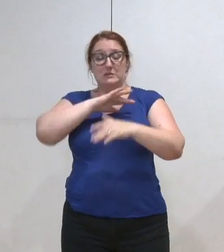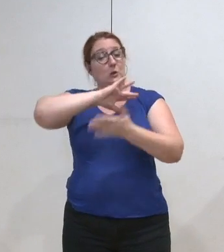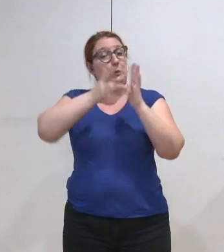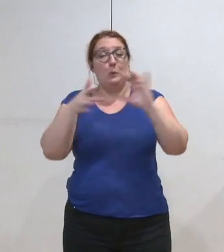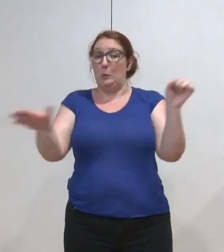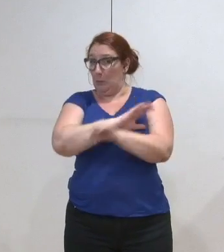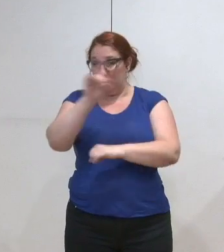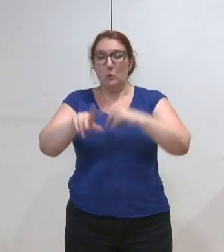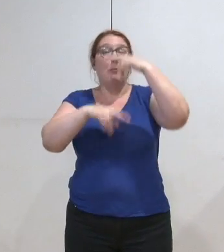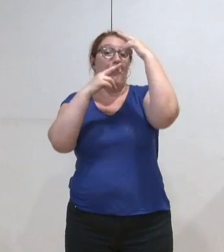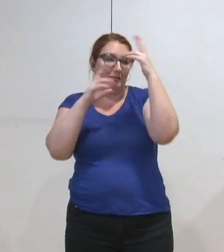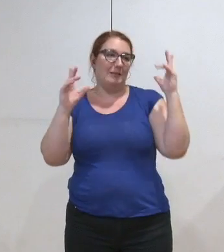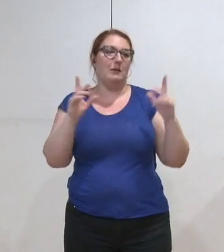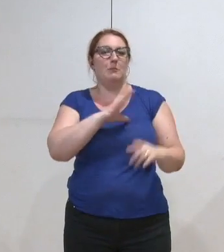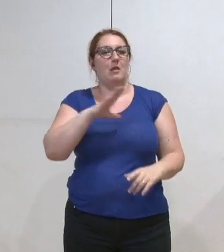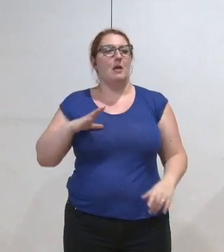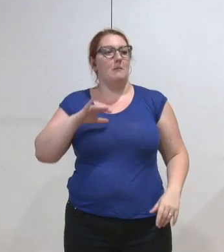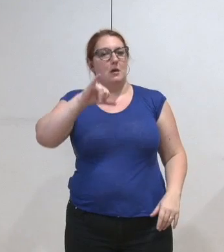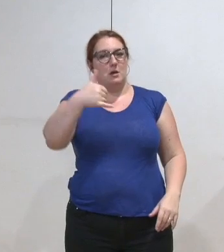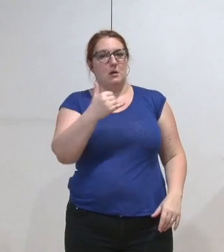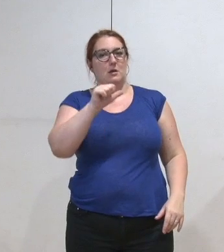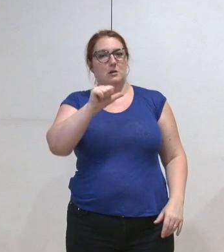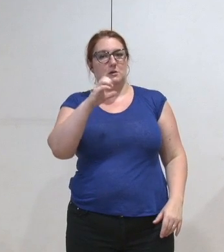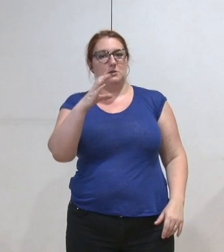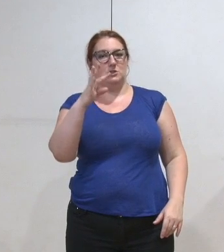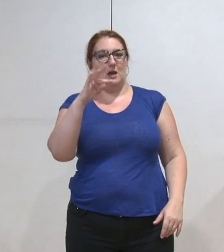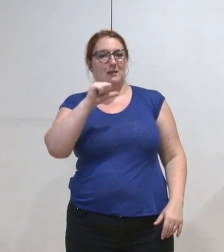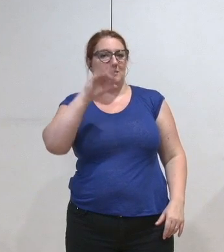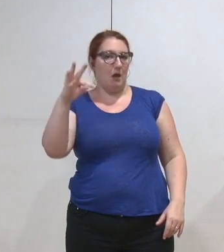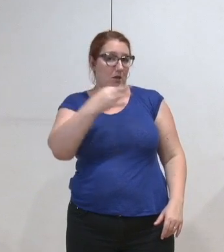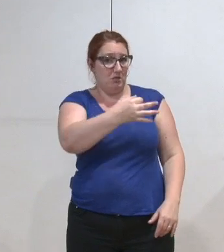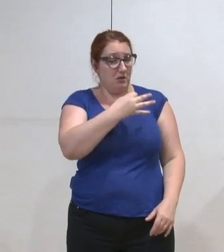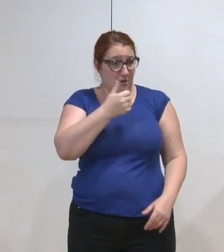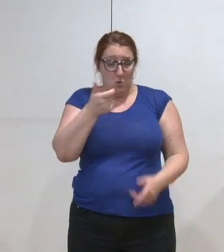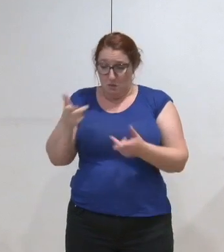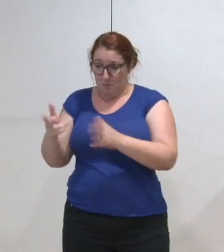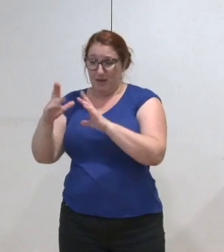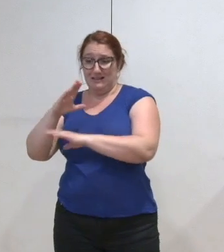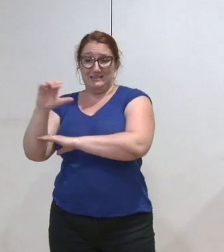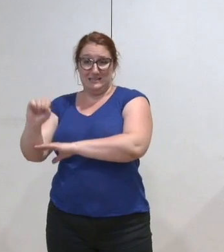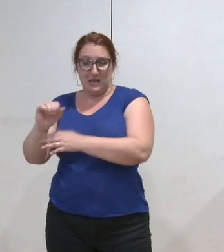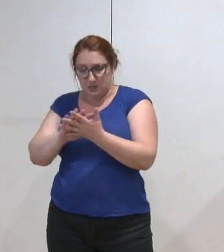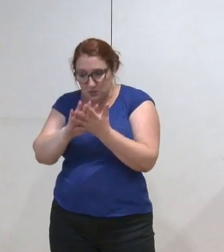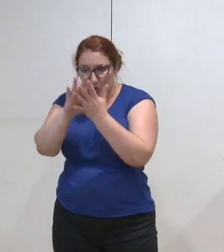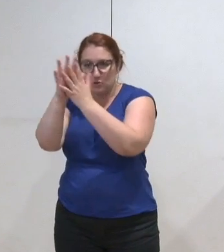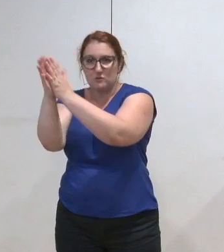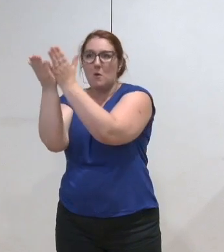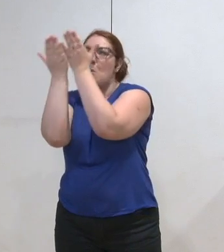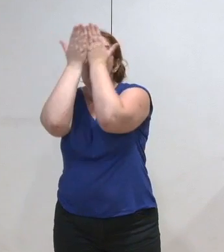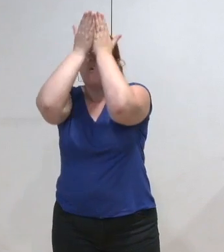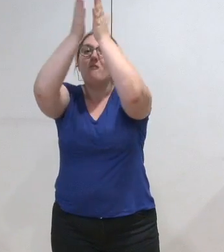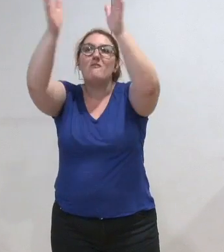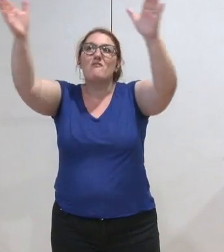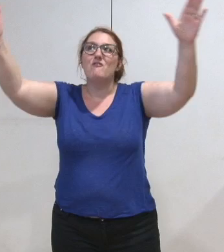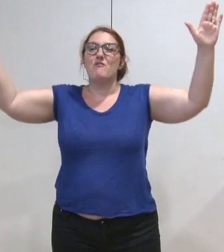notamment par Mondane Jaa une partie qui se transforme aussi avec une ouverture plus grande vers ses